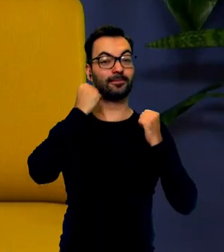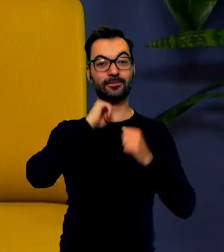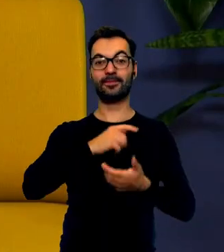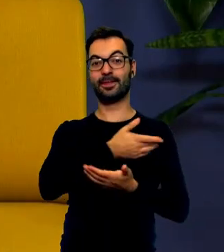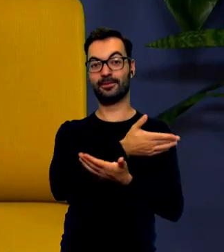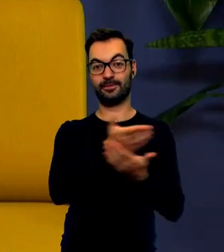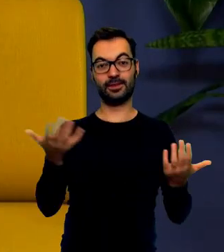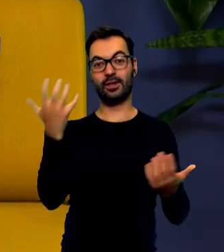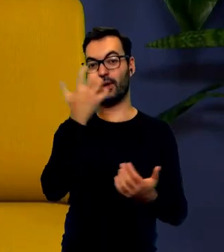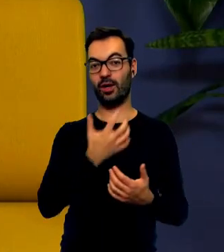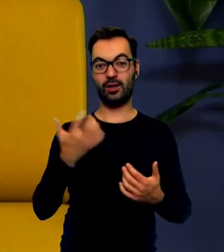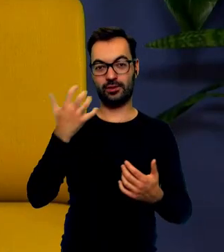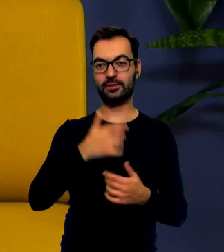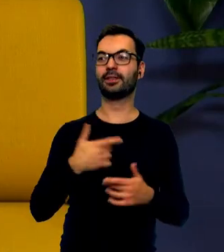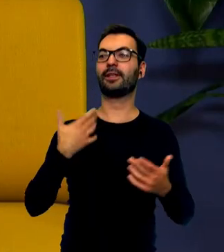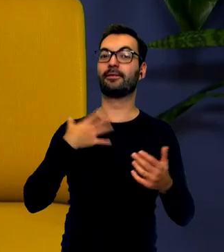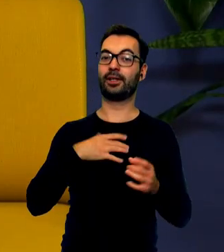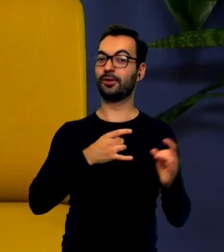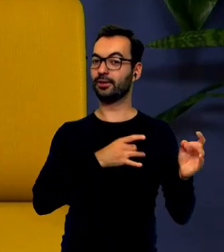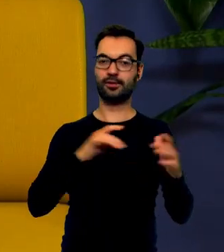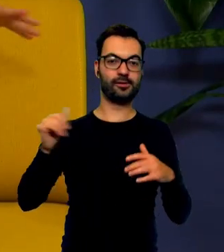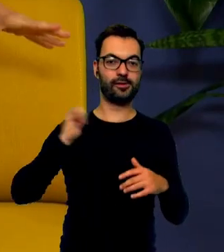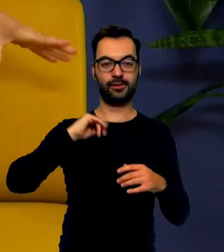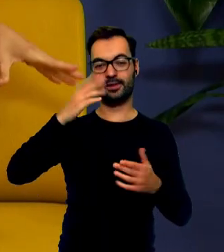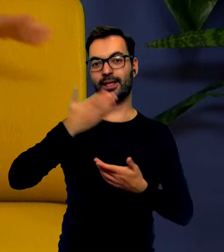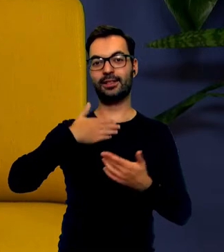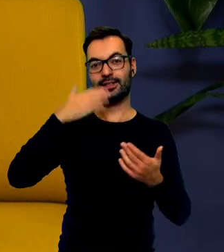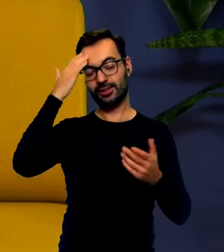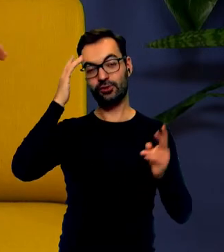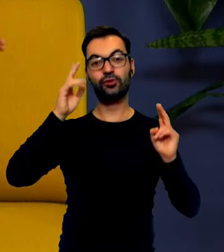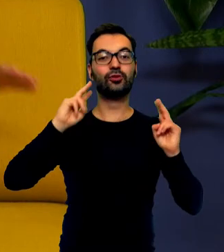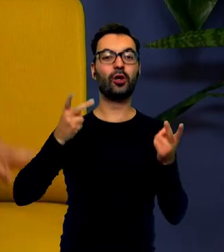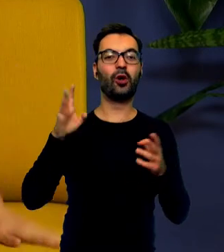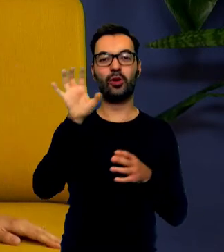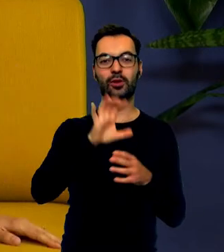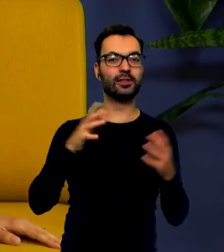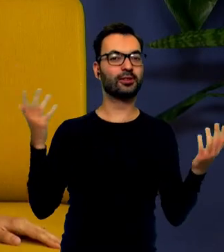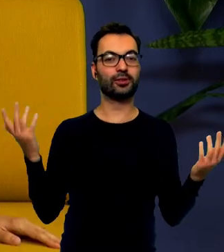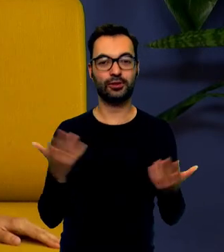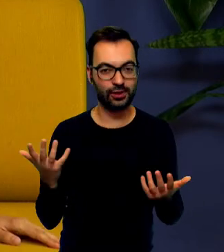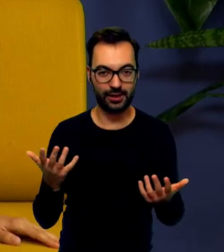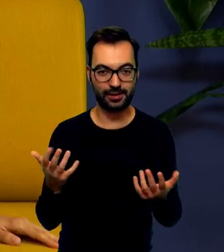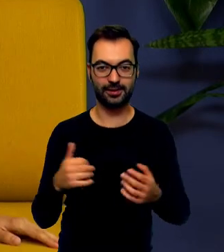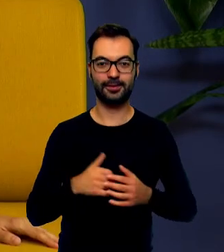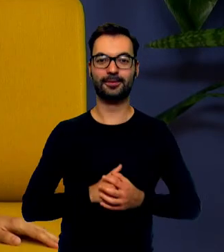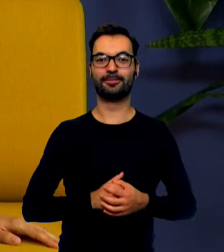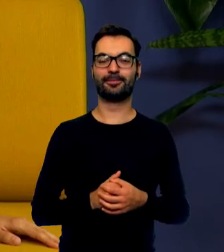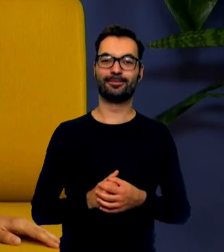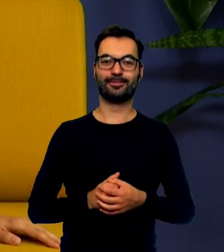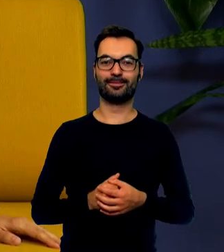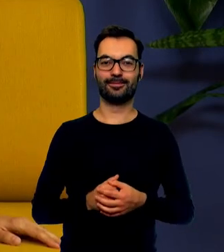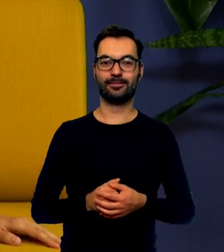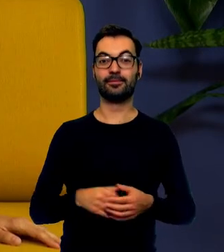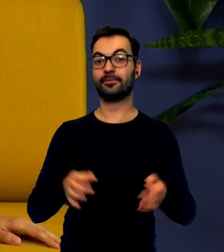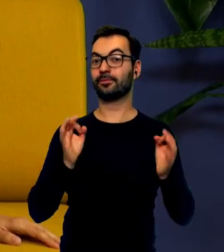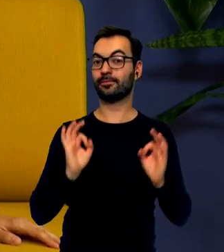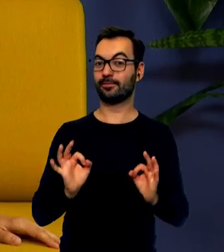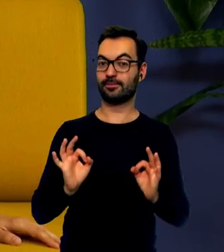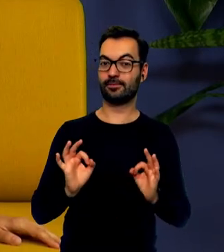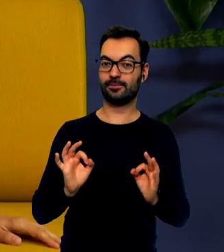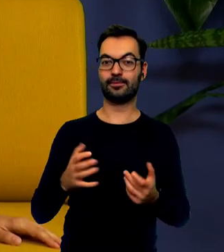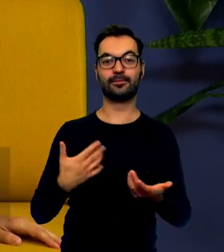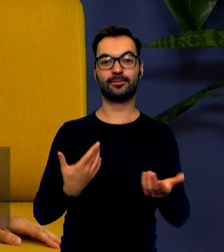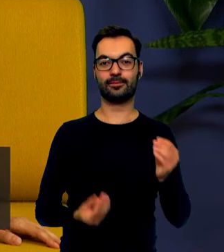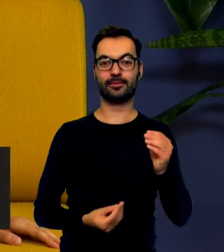że Państwo są z nami i zachęcam od razu na początku, żeby nam dawać znać, z jakich miejsc w Polsce i na świecie nas oglądacie. A dzisiaj w